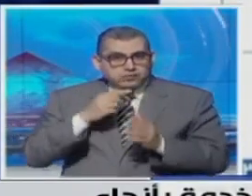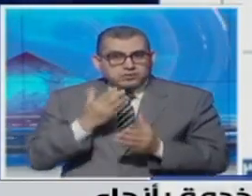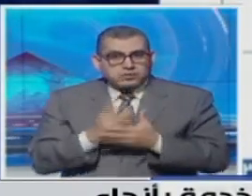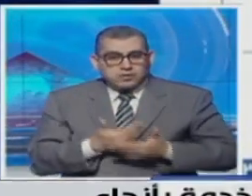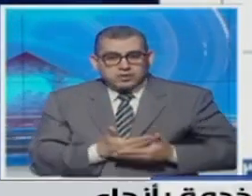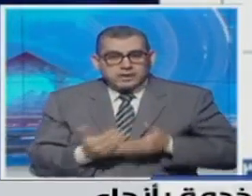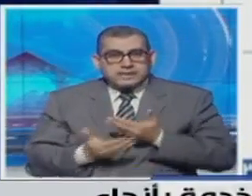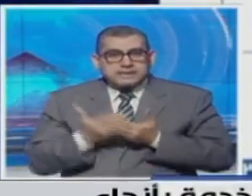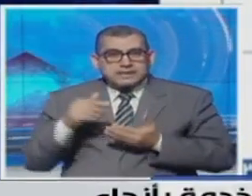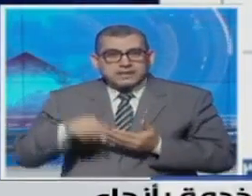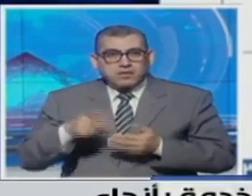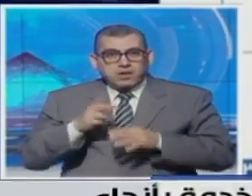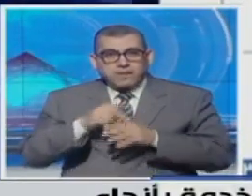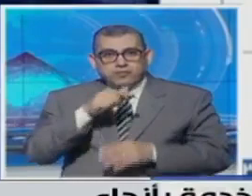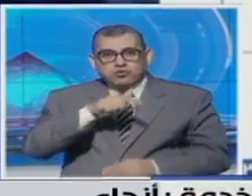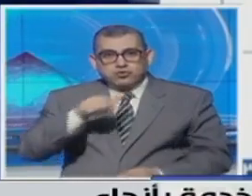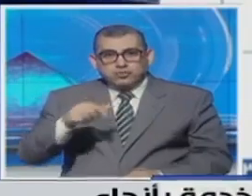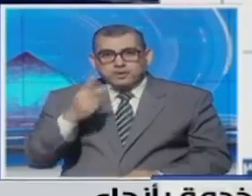حديثي الولادة ل